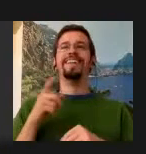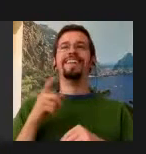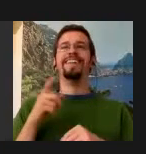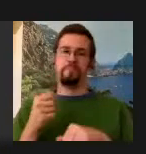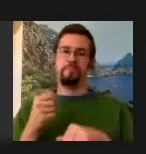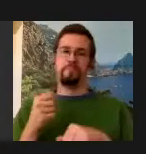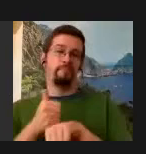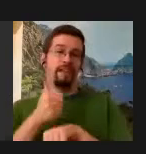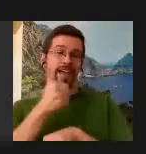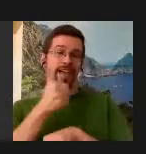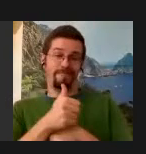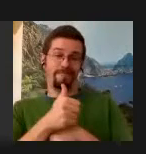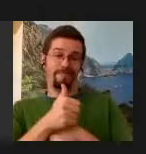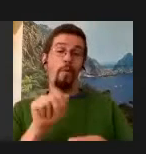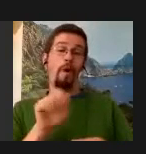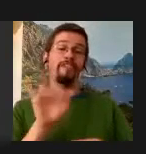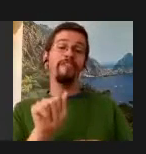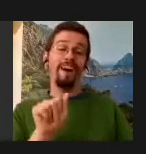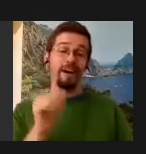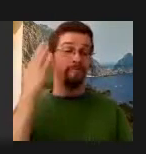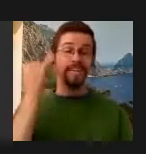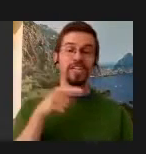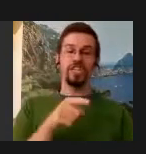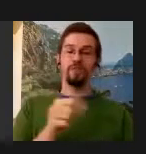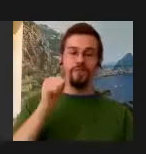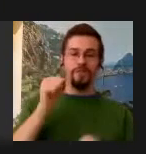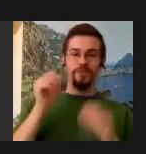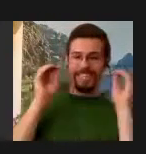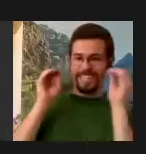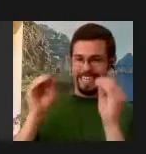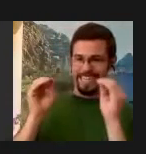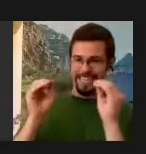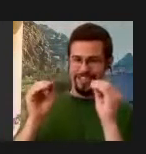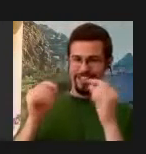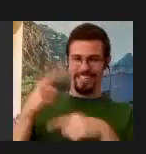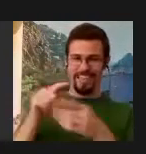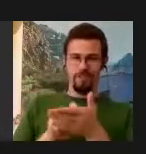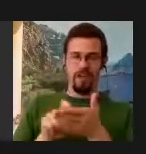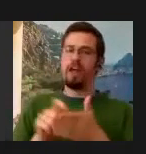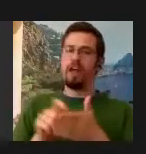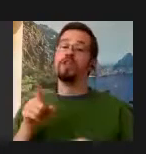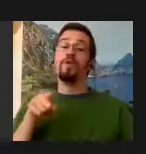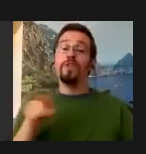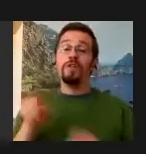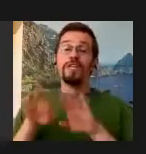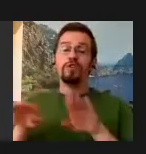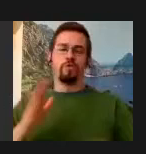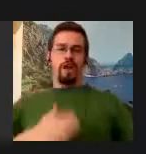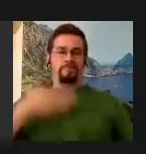she did not teach them sign writing, and so they were really upset with that.